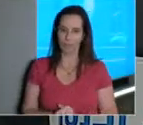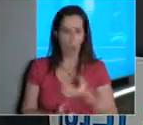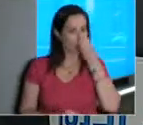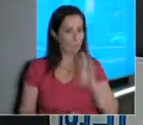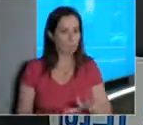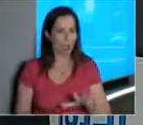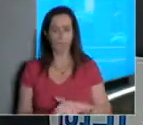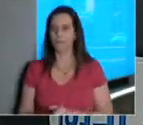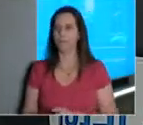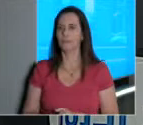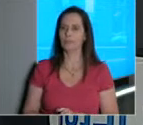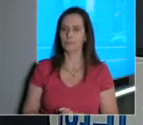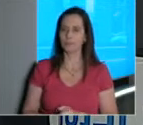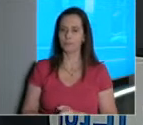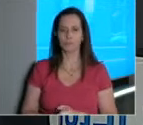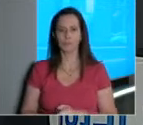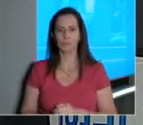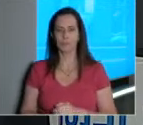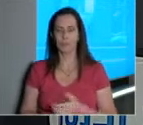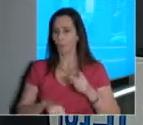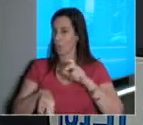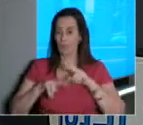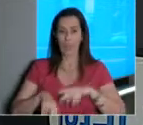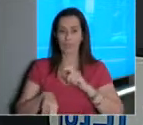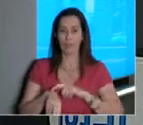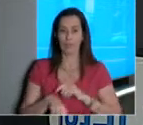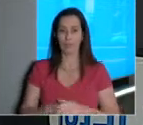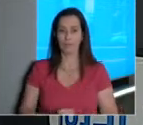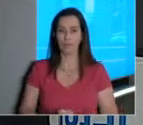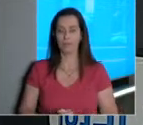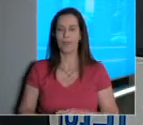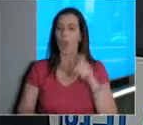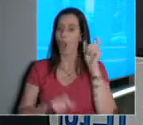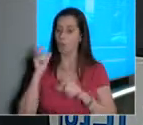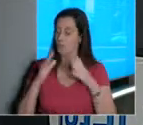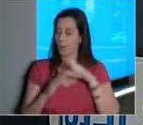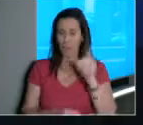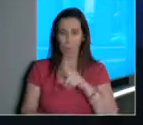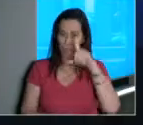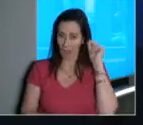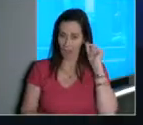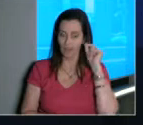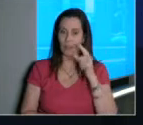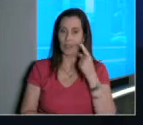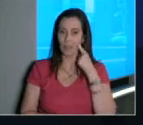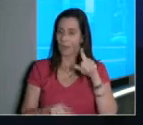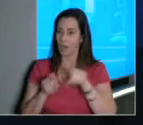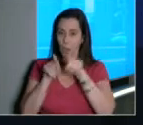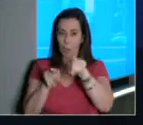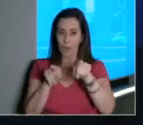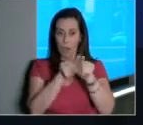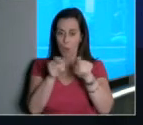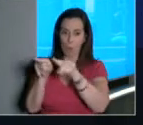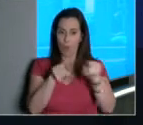נהל ישלים את משפטו, ואז את תוכלי להגיב, כי כבר לא נשארנו הרבה זמן. בבקשה. האוכלוסייה שגרה בדרום תל אביב, היא נראית כמוך,